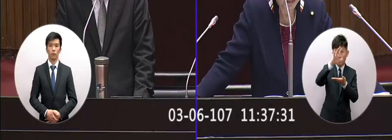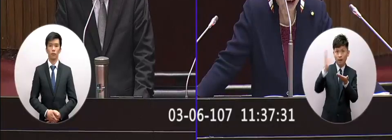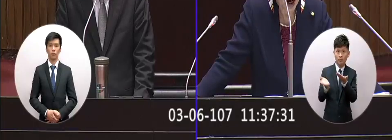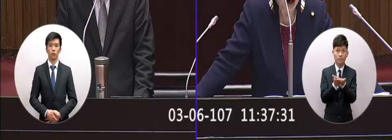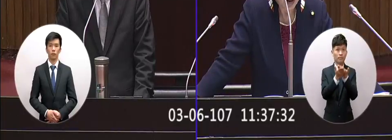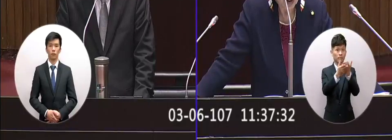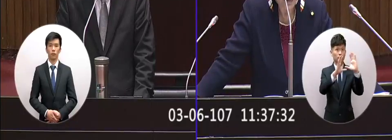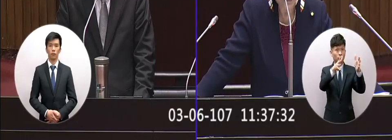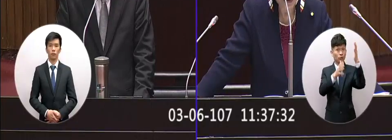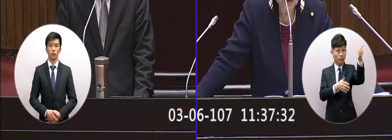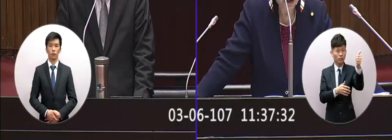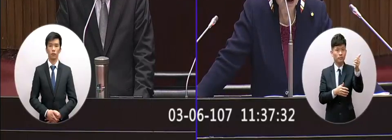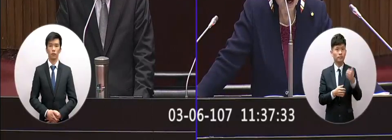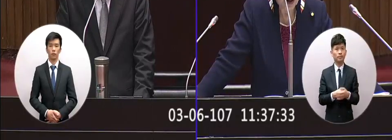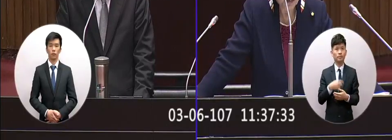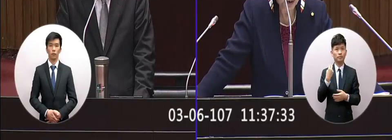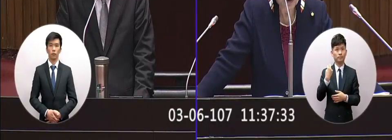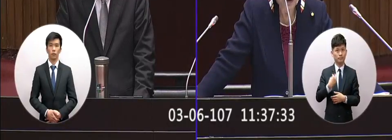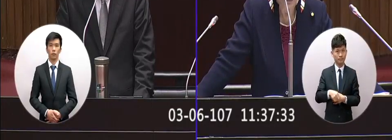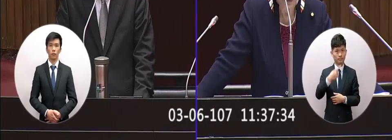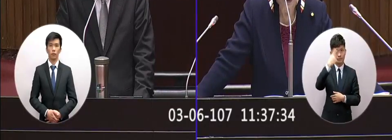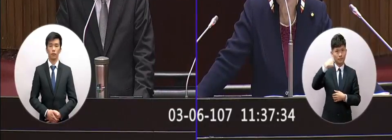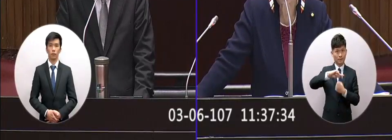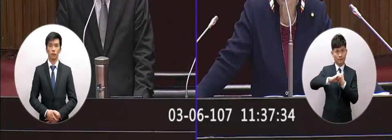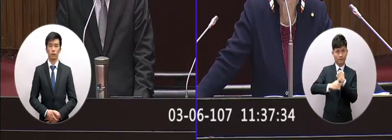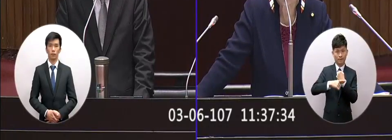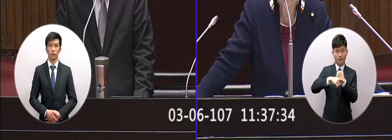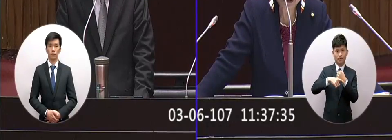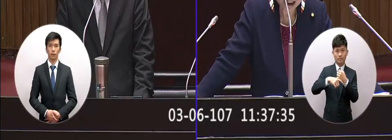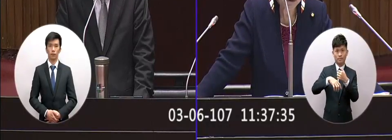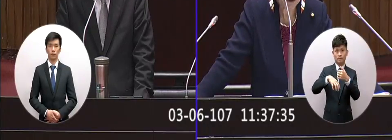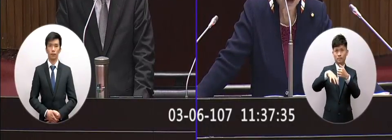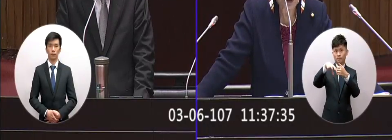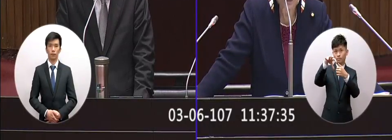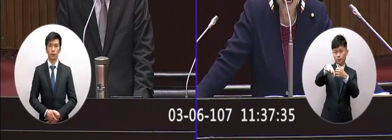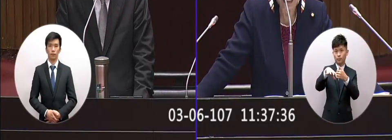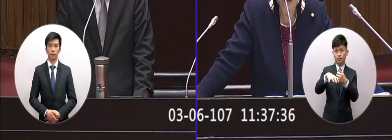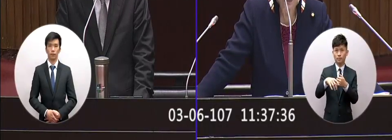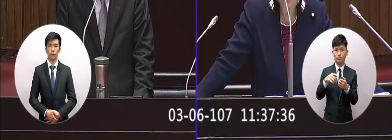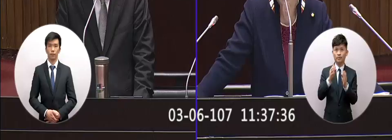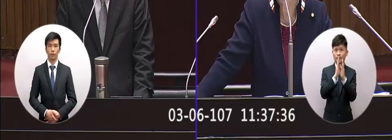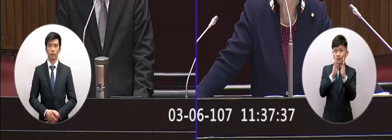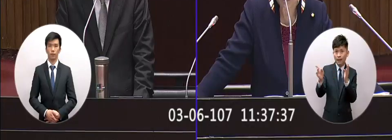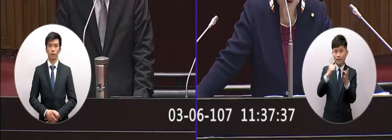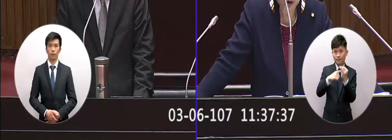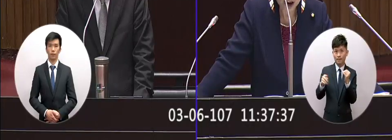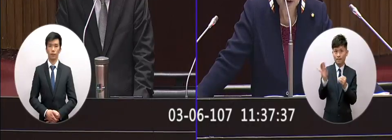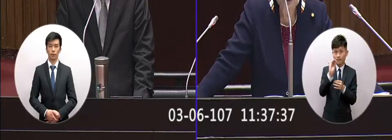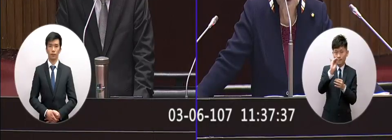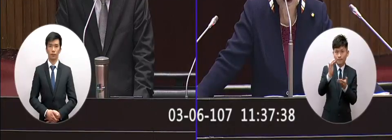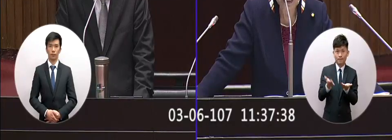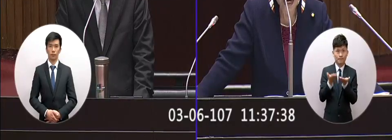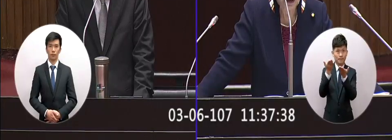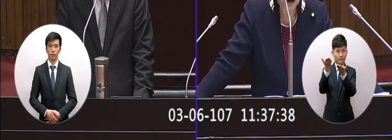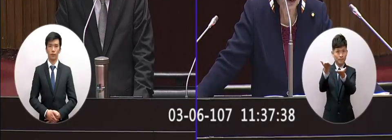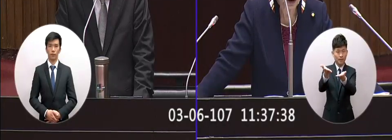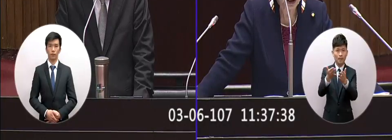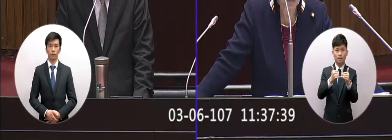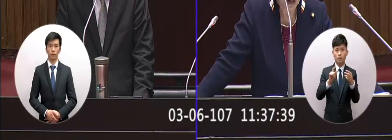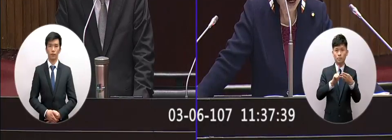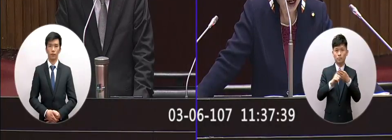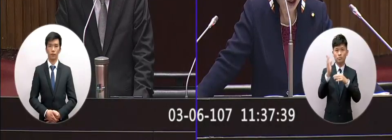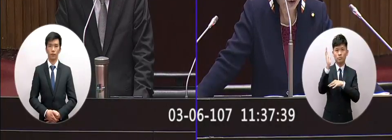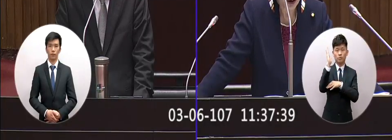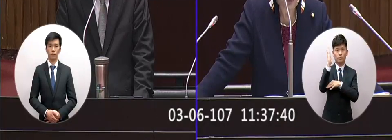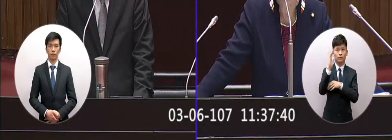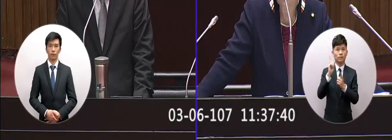总统的这个报告，而且向司法部门呢递交了一份超过1000份的这个档案，那成为民主政府对加害者提出